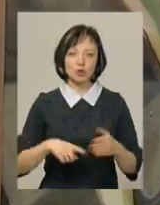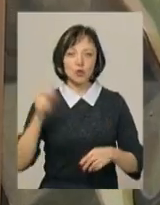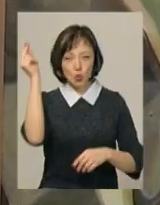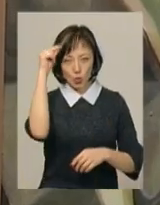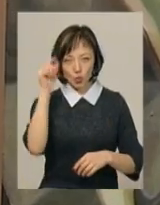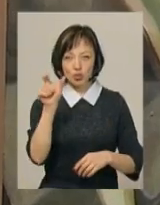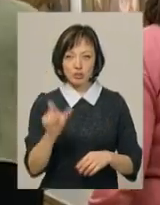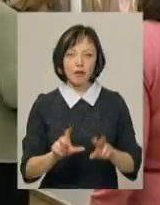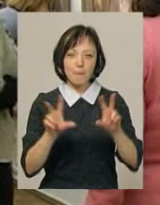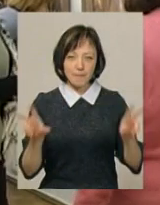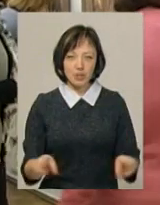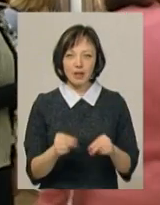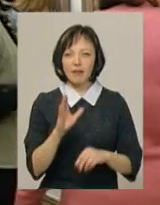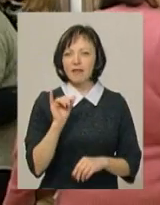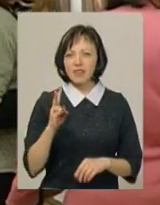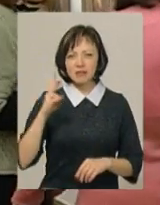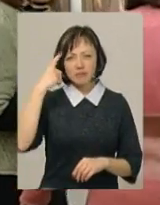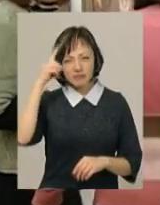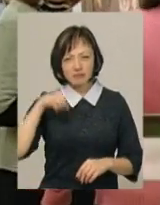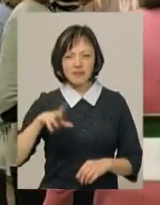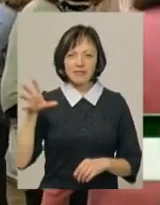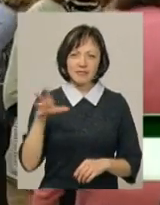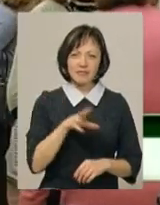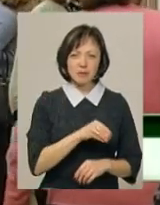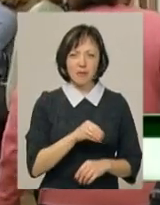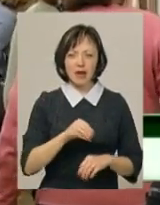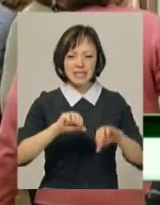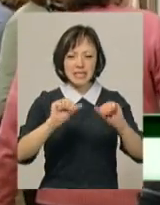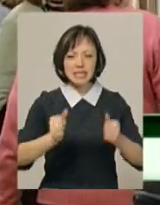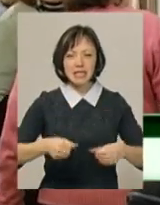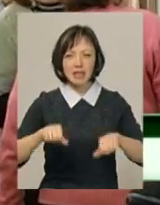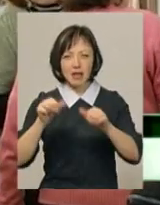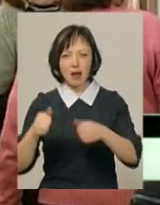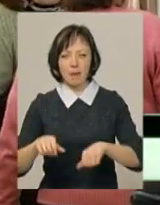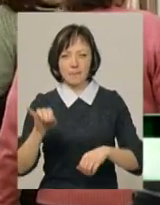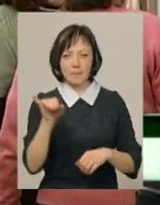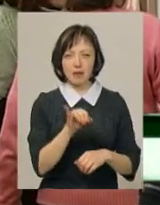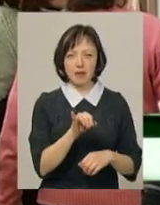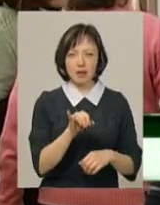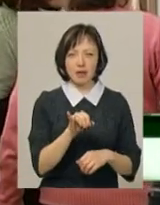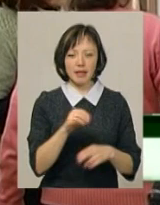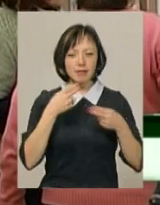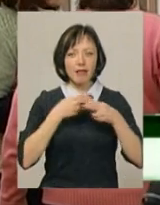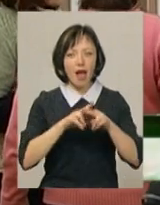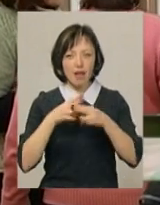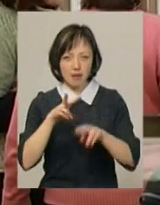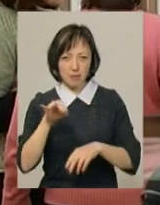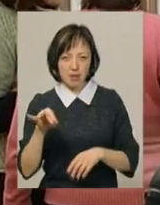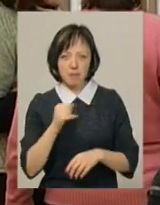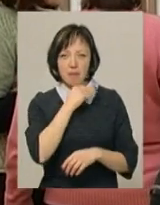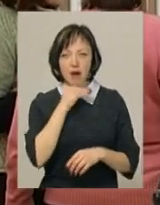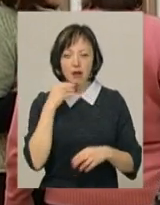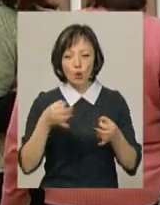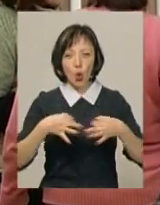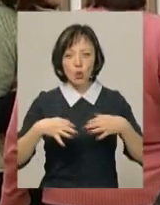їй пощастило. Він володіє всіма і стилями, і техніками, і він багато